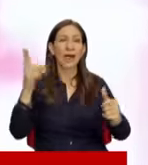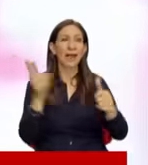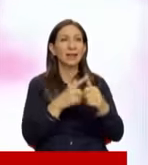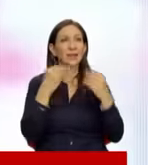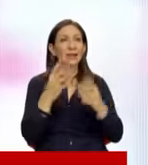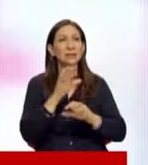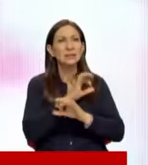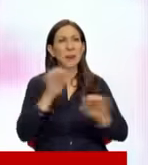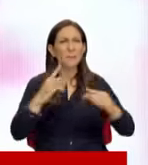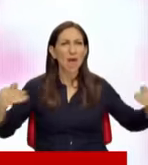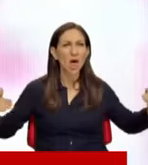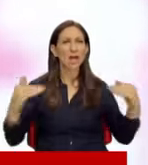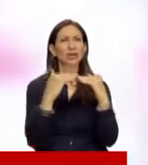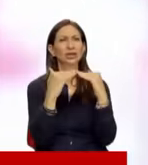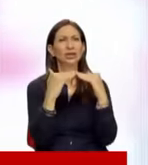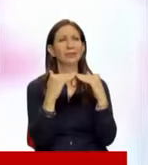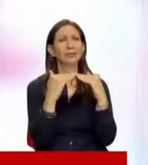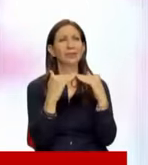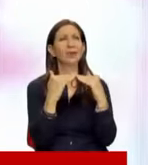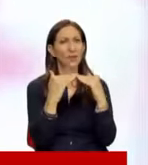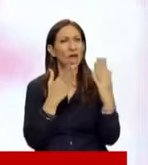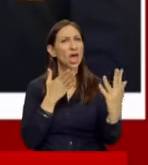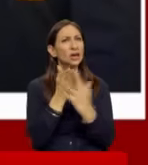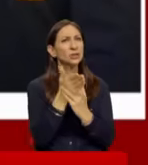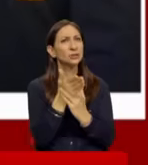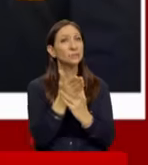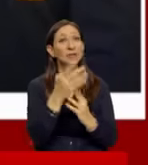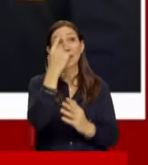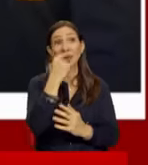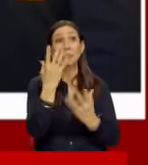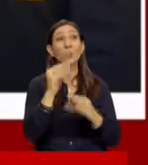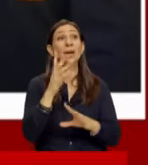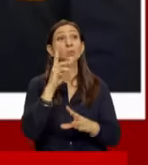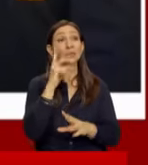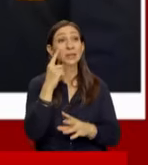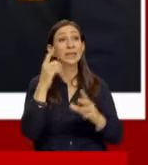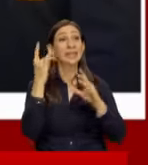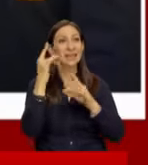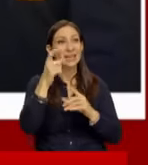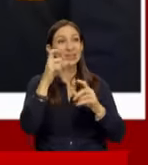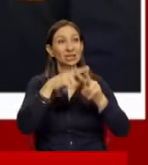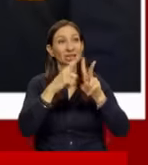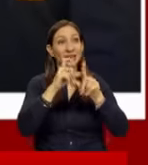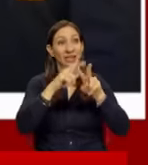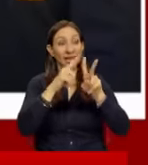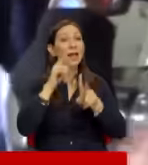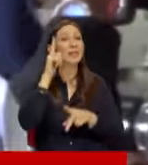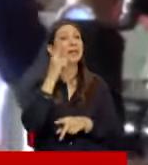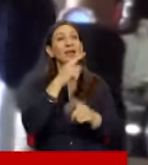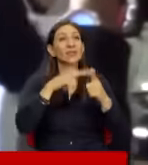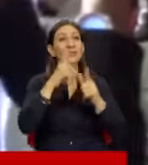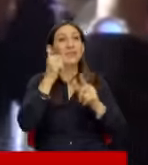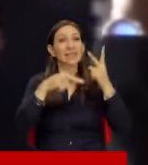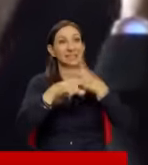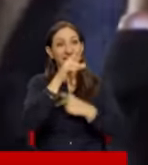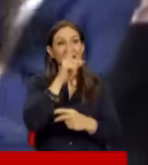yaşattı. Tam bir eşitlik ve erişim. Resmi olmayan sonuçlara göre Tekirdağ'da Candan Yüceer, Edirne'de ise Filiz